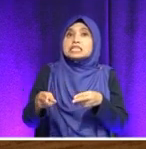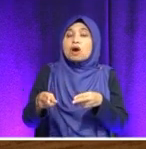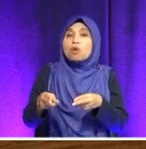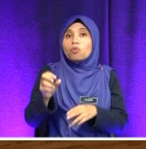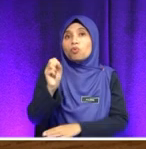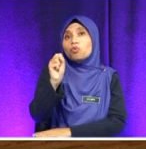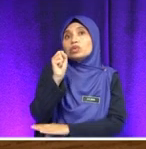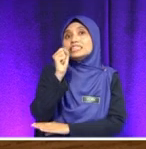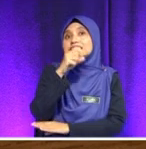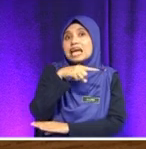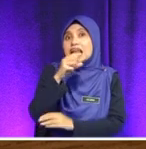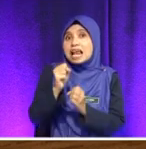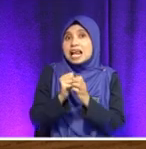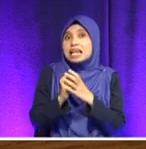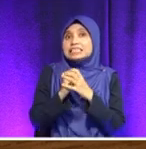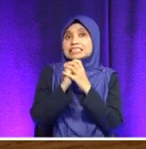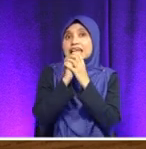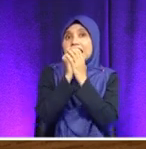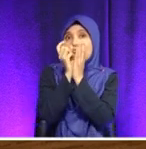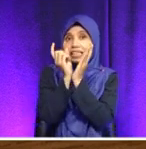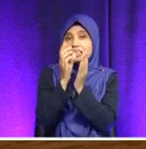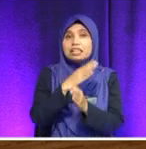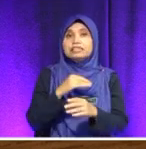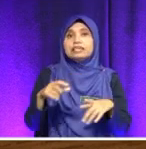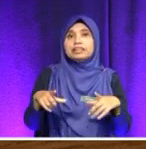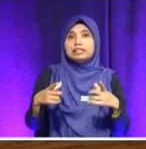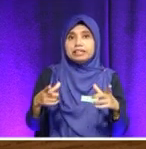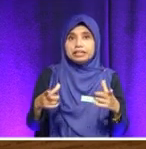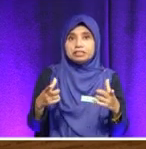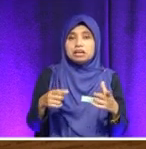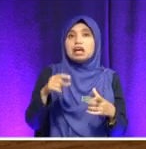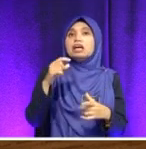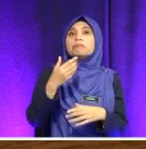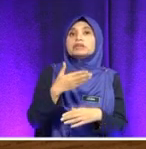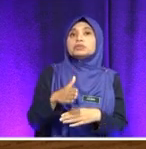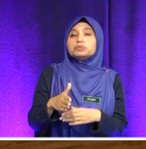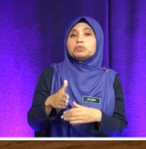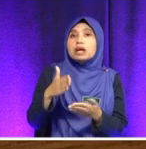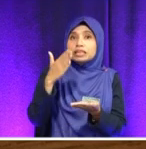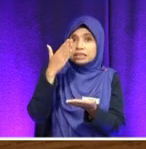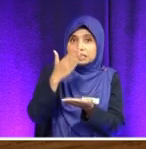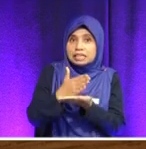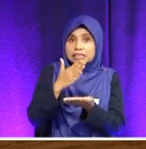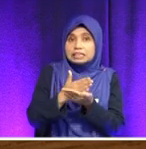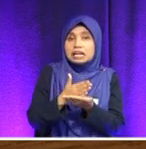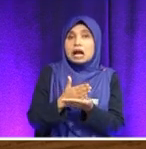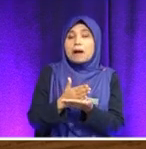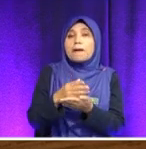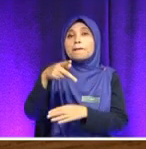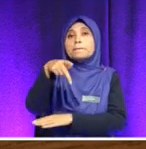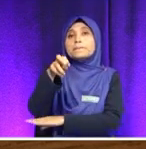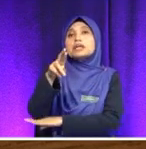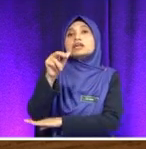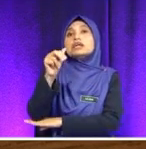yang telah dilipat. Okey, langkah yang kedua, letakkan pinggan makan di tengah-tengah peranggu meja. Untuk apa? Sebagai